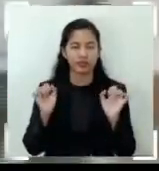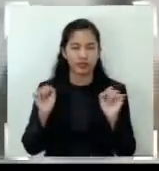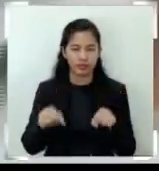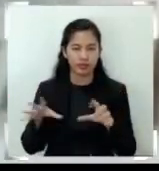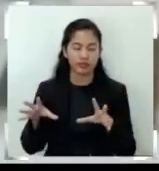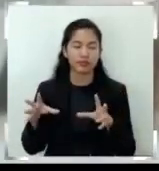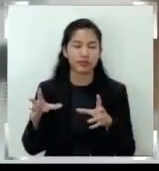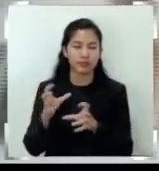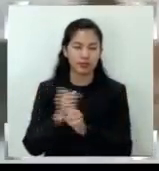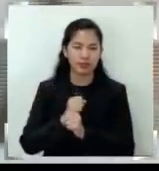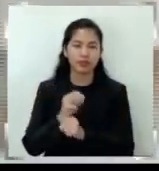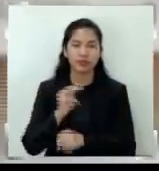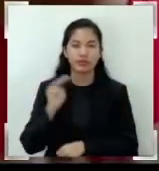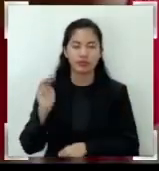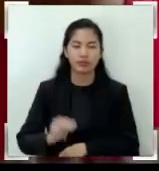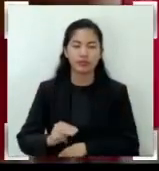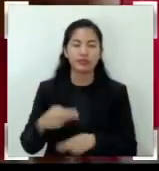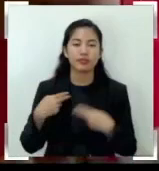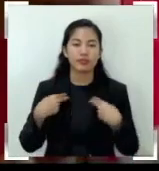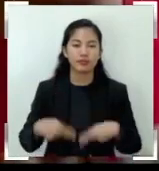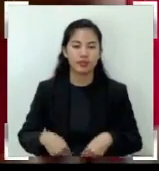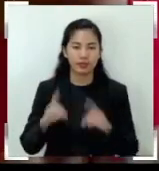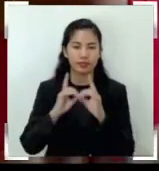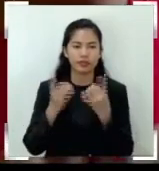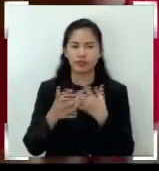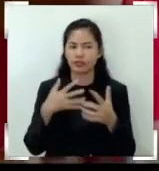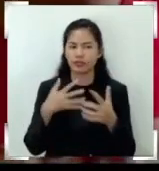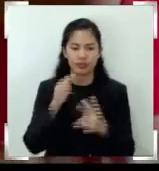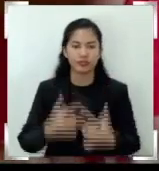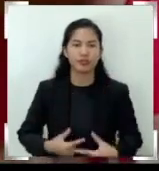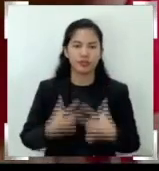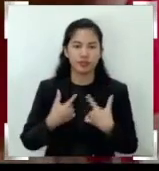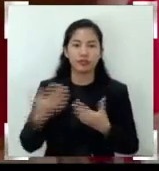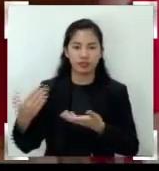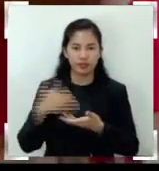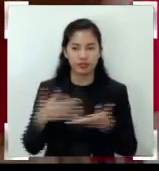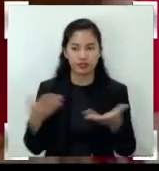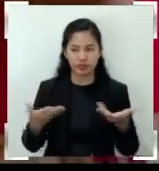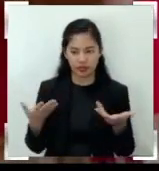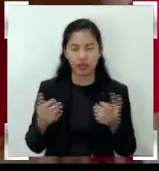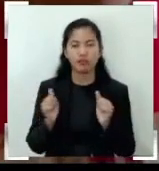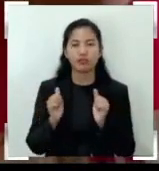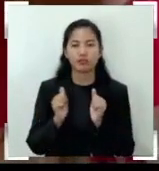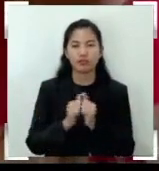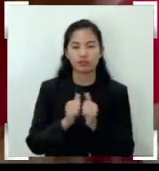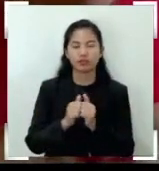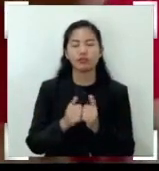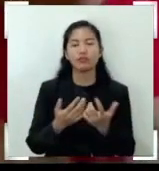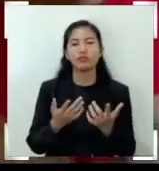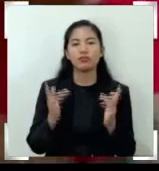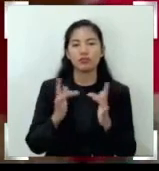Department kahit hindi taga Maynila. Punta lang kayo dito, dala niyo yung contact number ng doktor, abstract, reseta